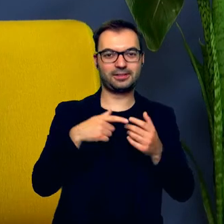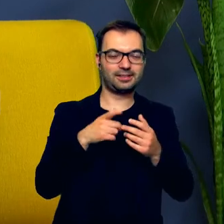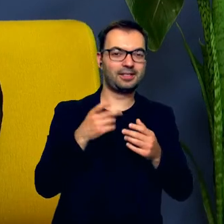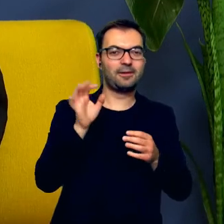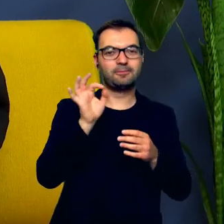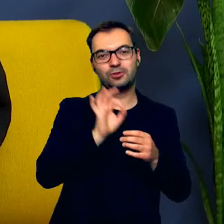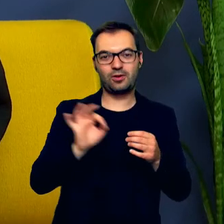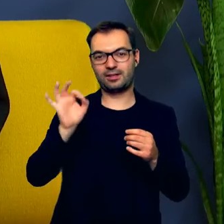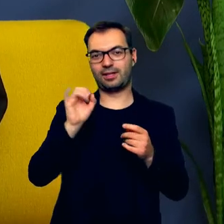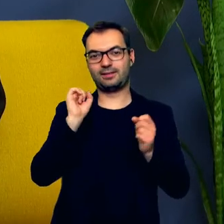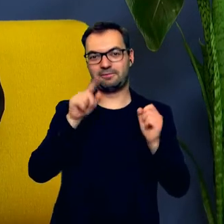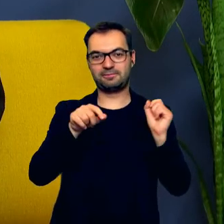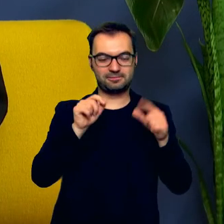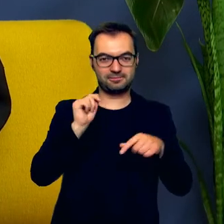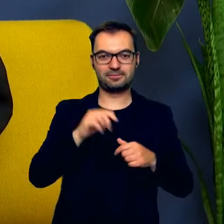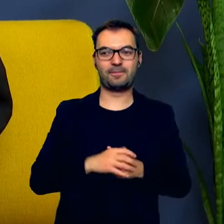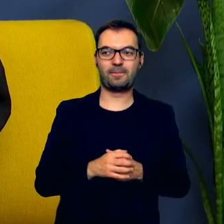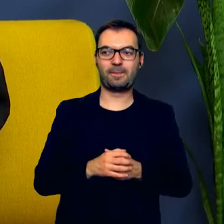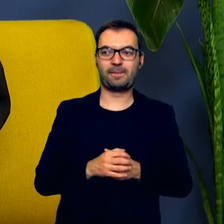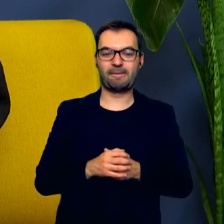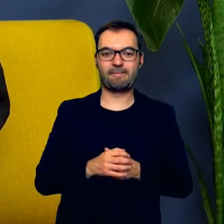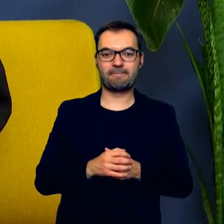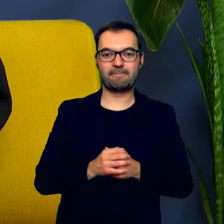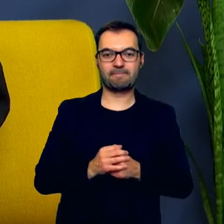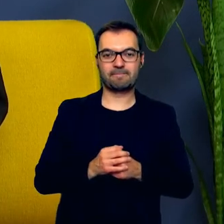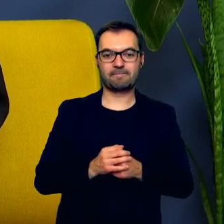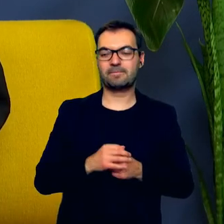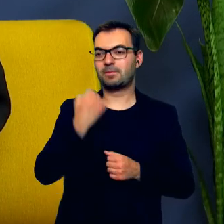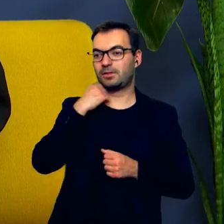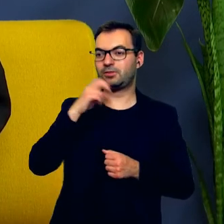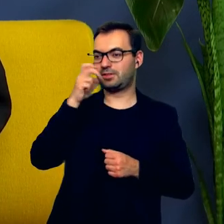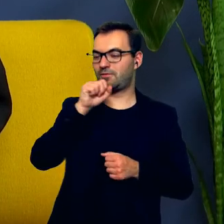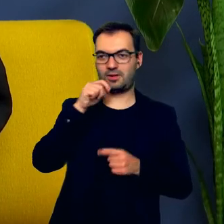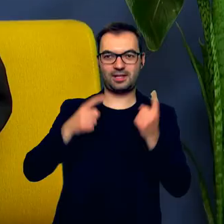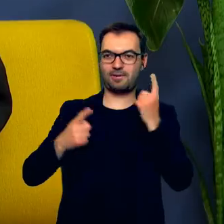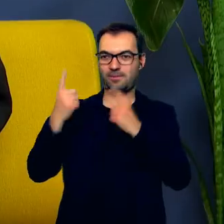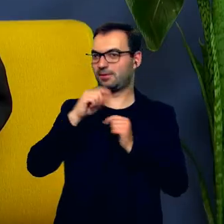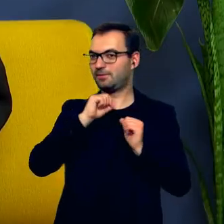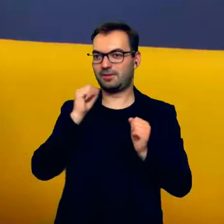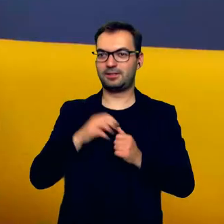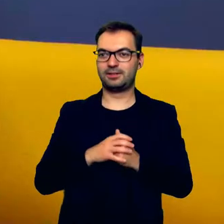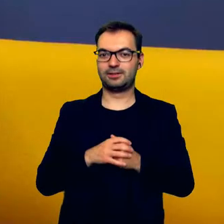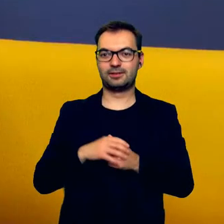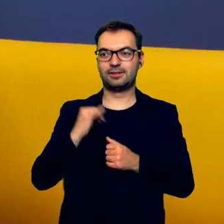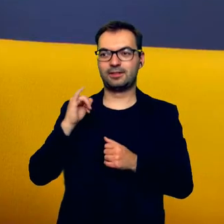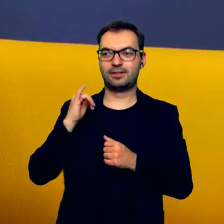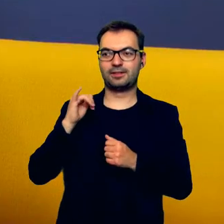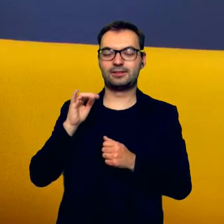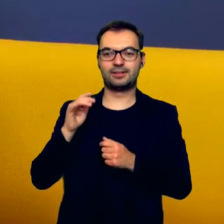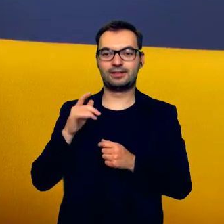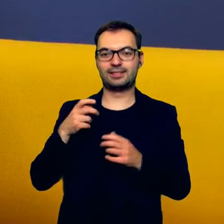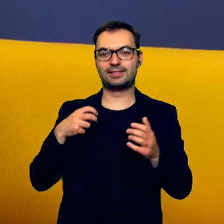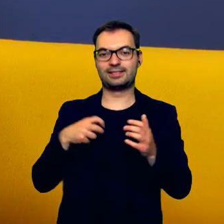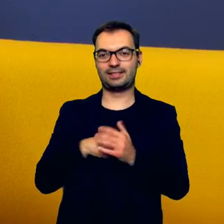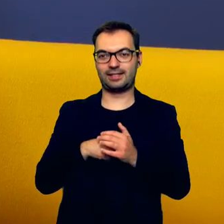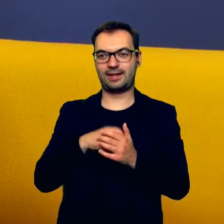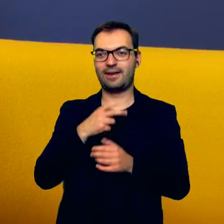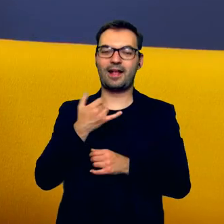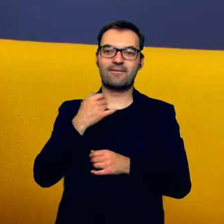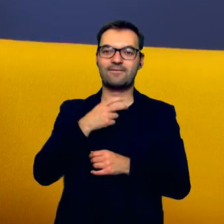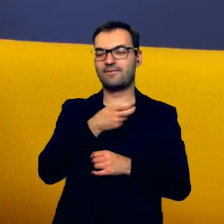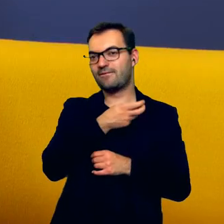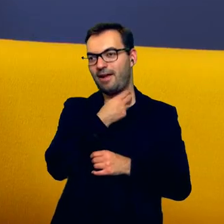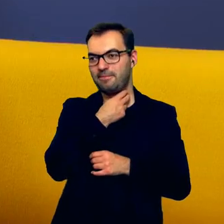mimochodem gdzieś tutaj przemyca w Popielskim. Bardzo ciekawe, o tym nie pomyślałem. Wie pani o jego cechach